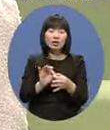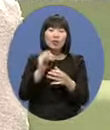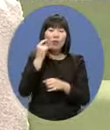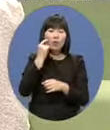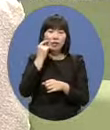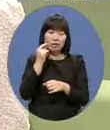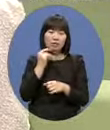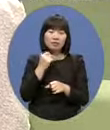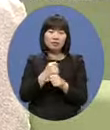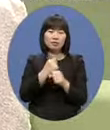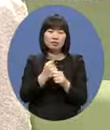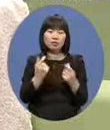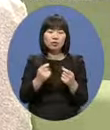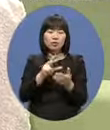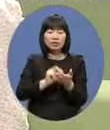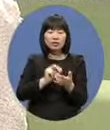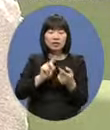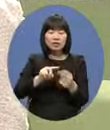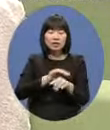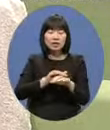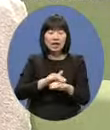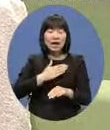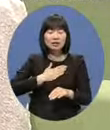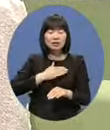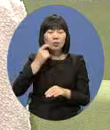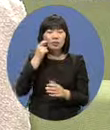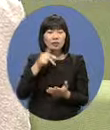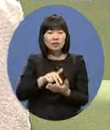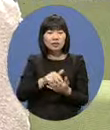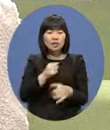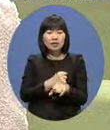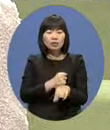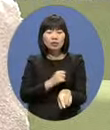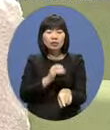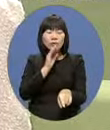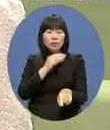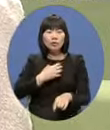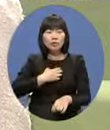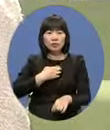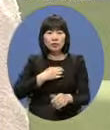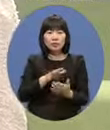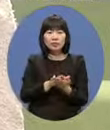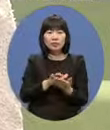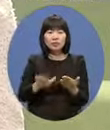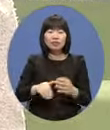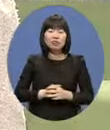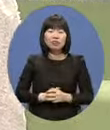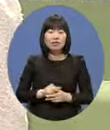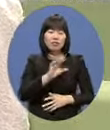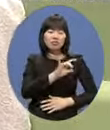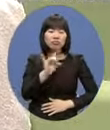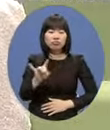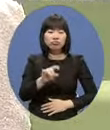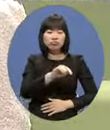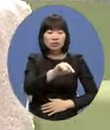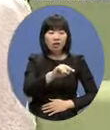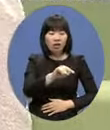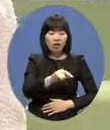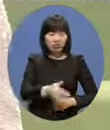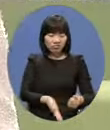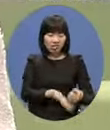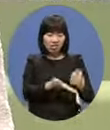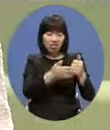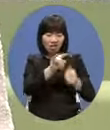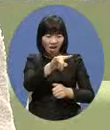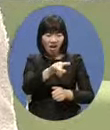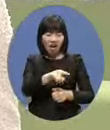않고 문제에 대해서 제대로 알지도 못한 상태에서 하는 거는 정말 위험하다라는 거고요 또 가끔에 그래 너 잘났다 우리 요런